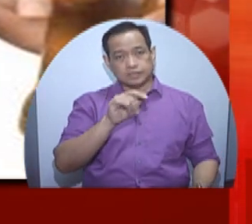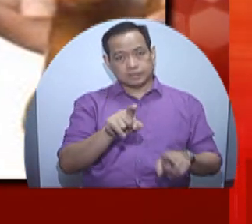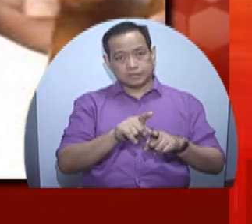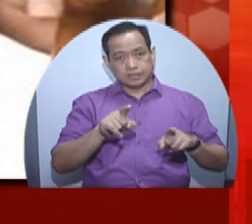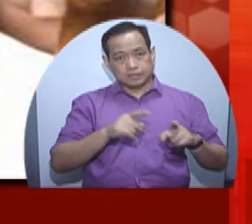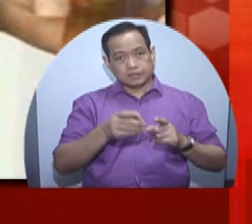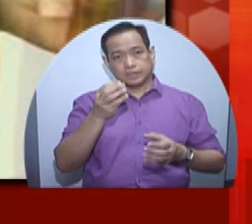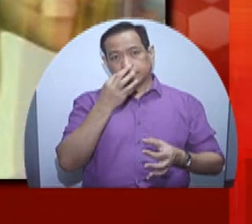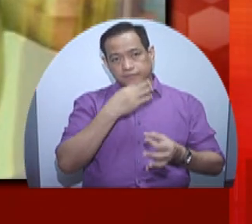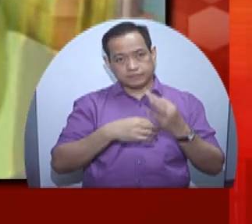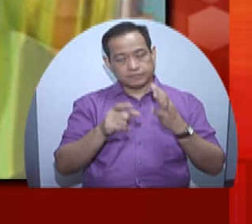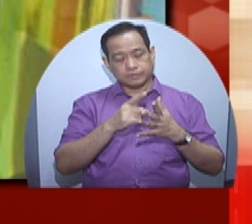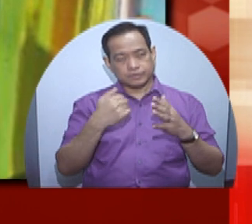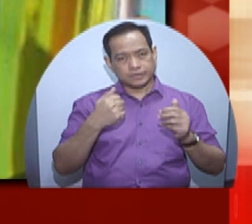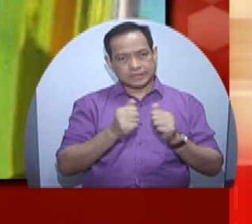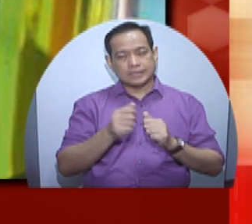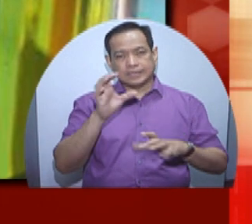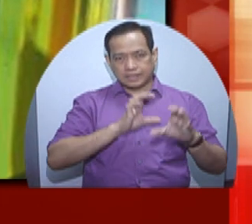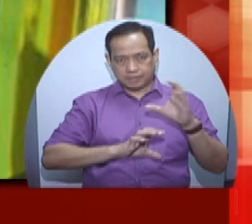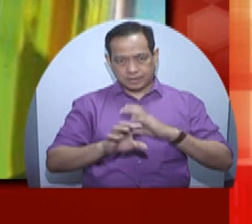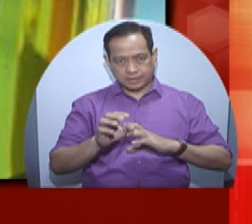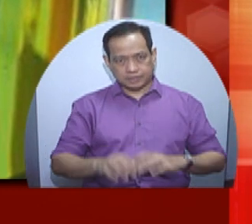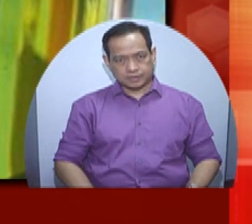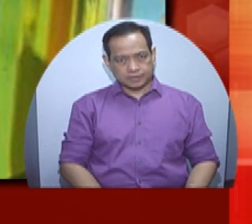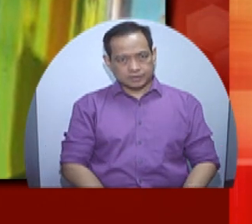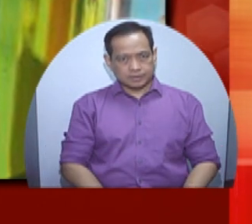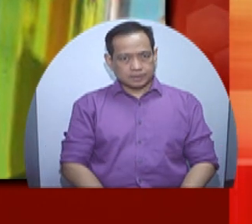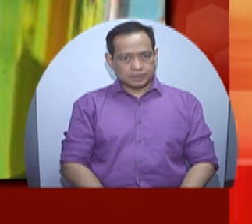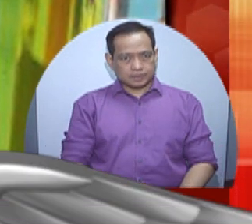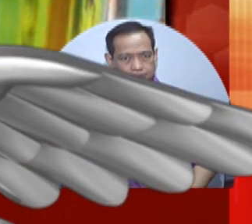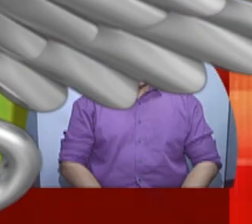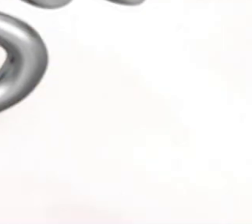at pag-inom ng alak at mga pagkain maaaring merong kemikal.